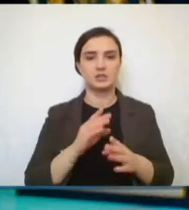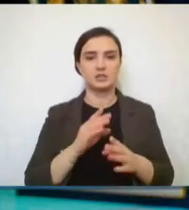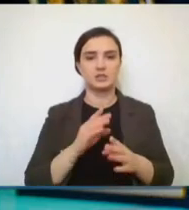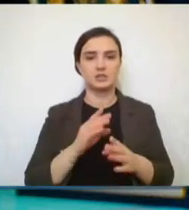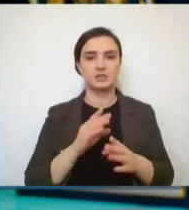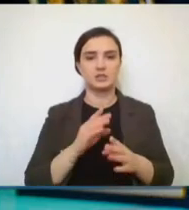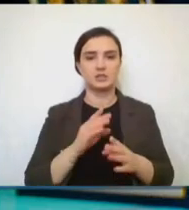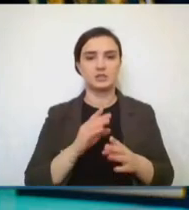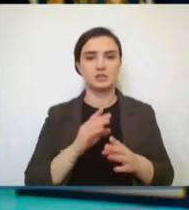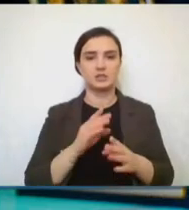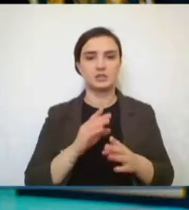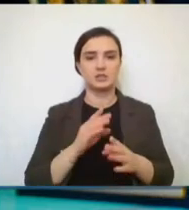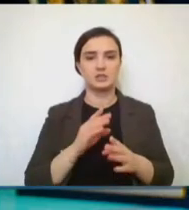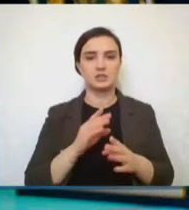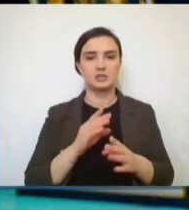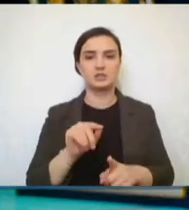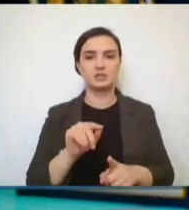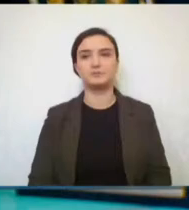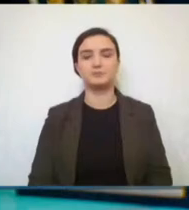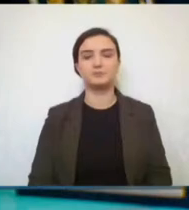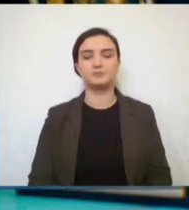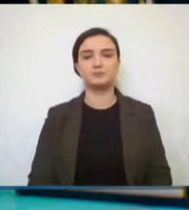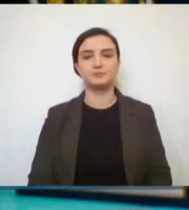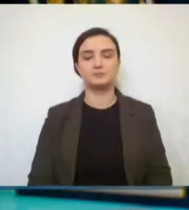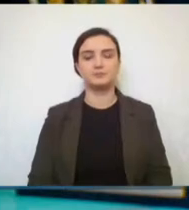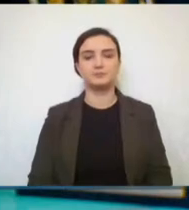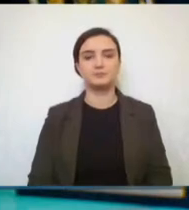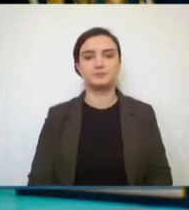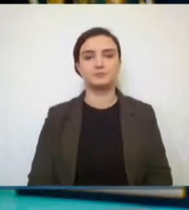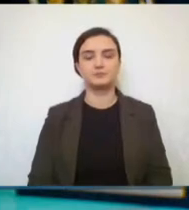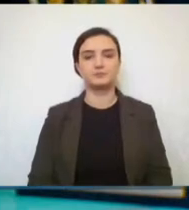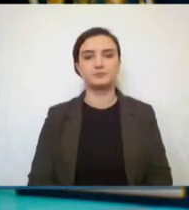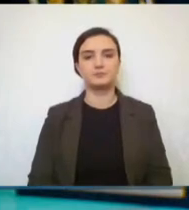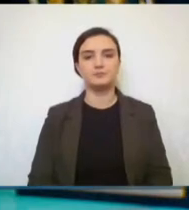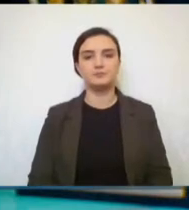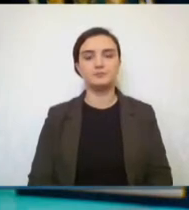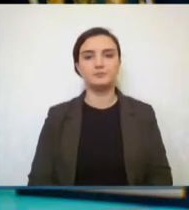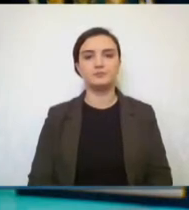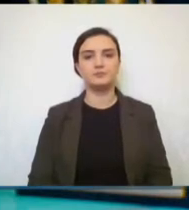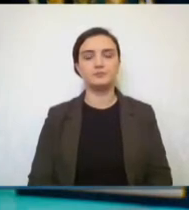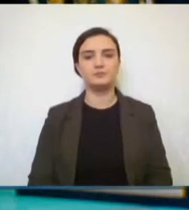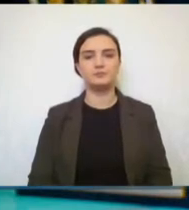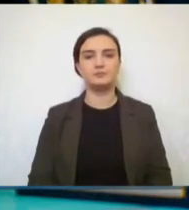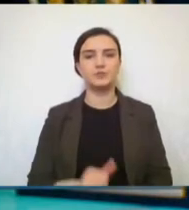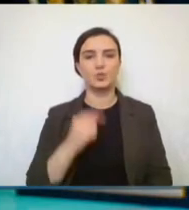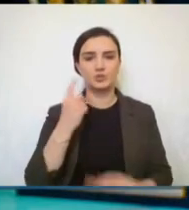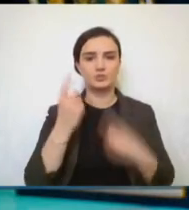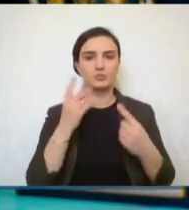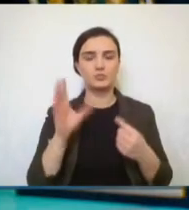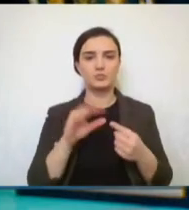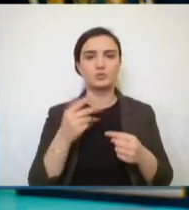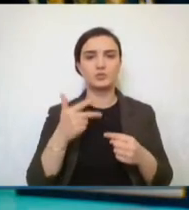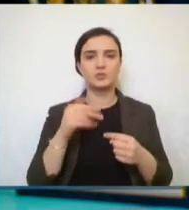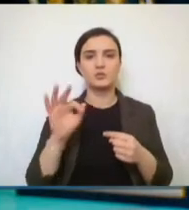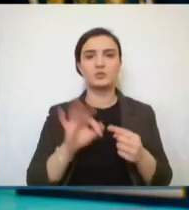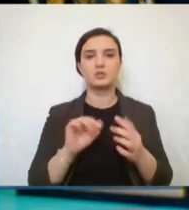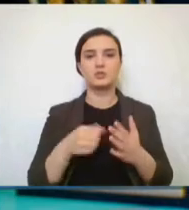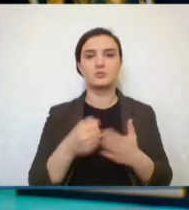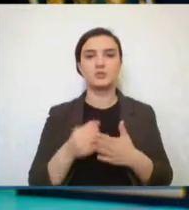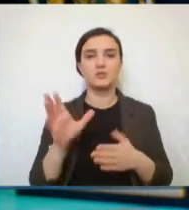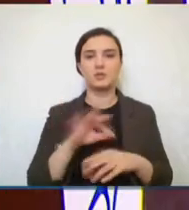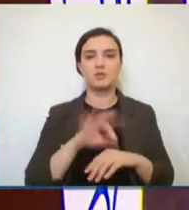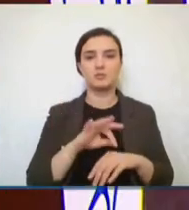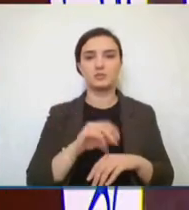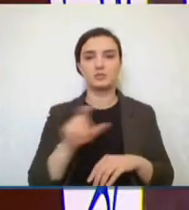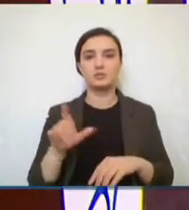არის დღევანდელი მონაცემებით, როგორიც ხო თავიდან მონაცემები, რომ აი 30%-ამდე ადიოდა თითქმის ყველა პაციენტში. დიახ, მე